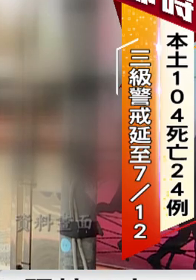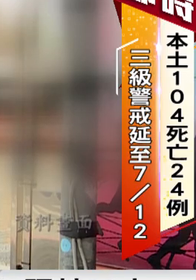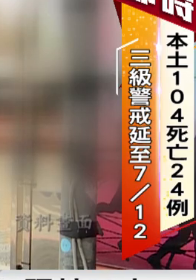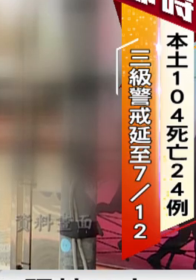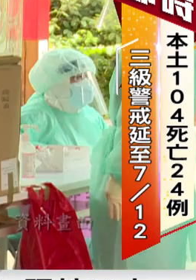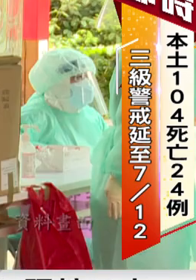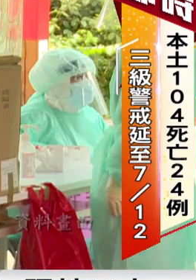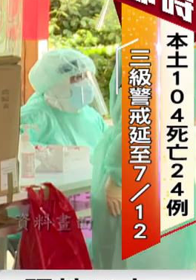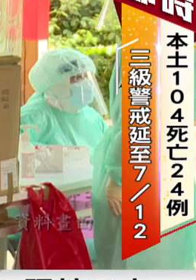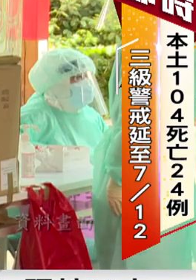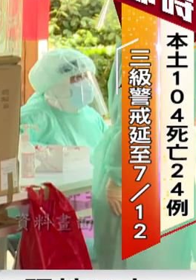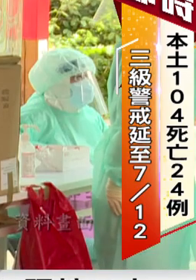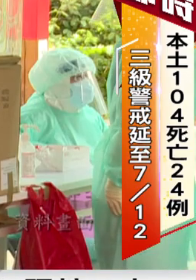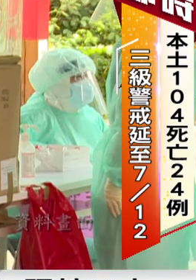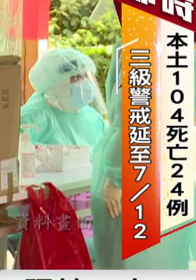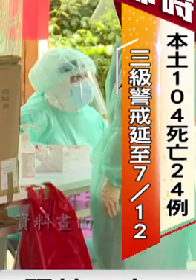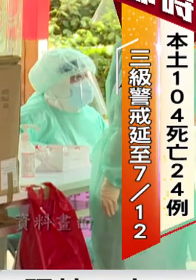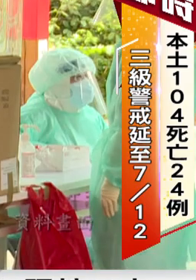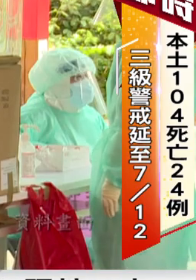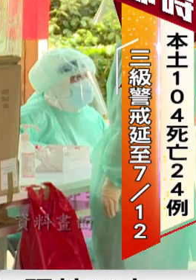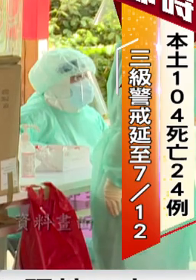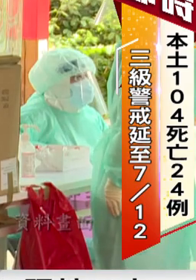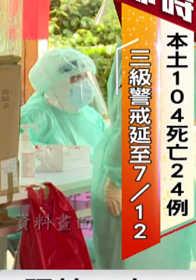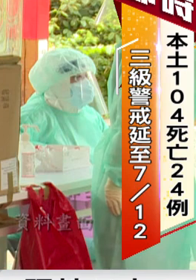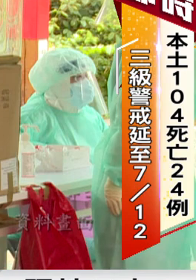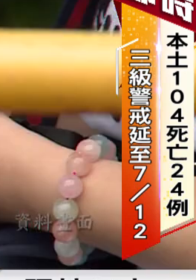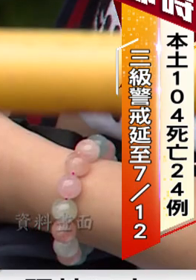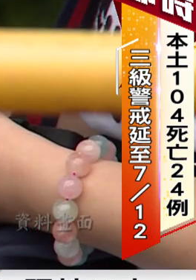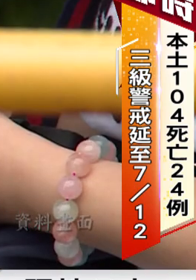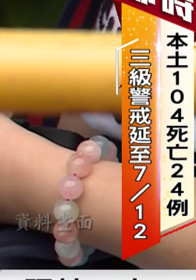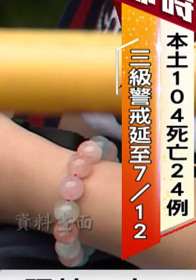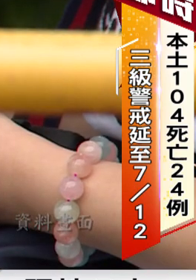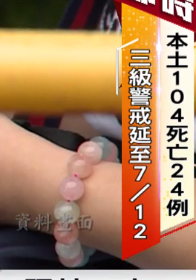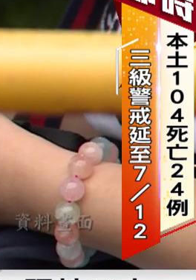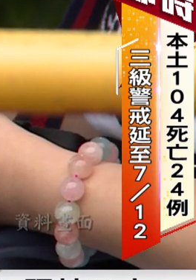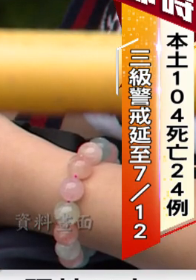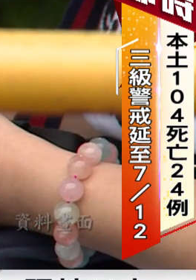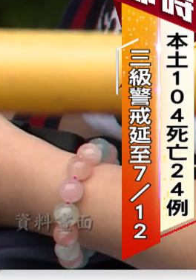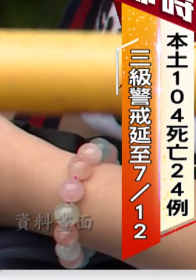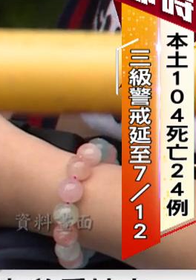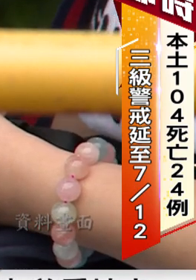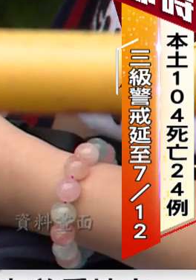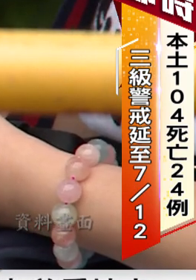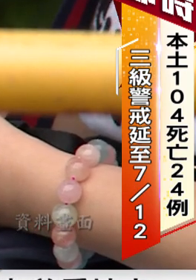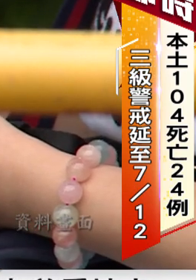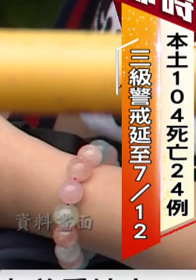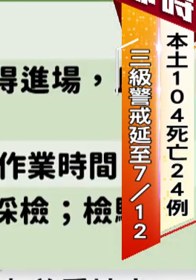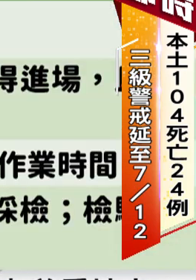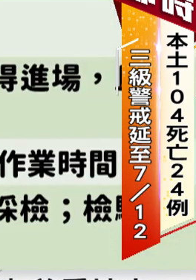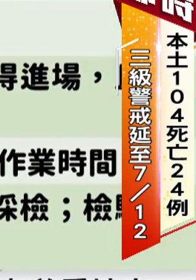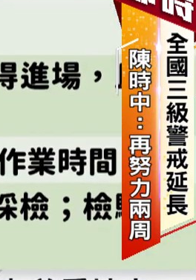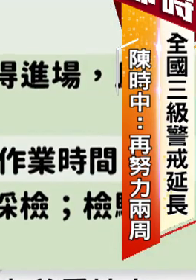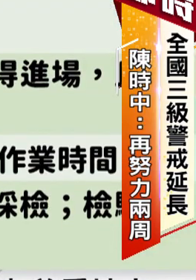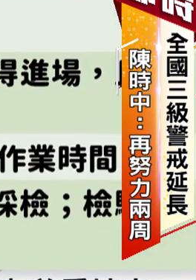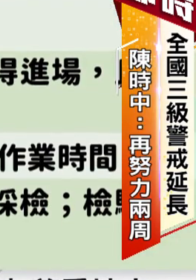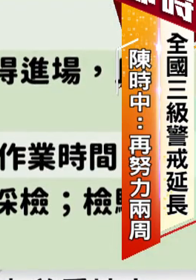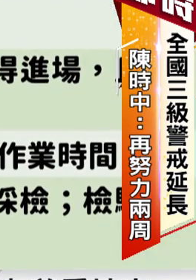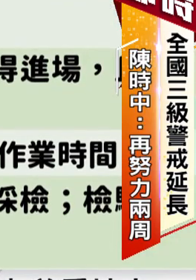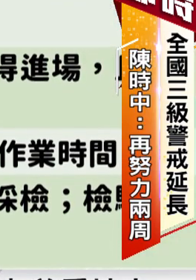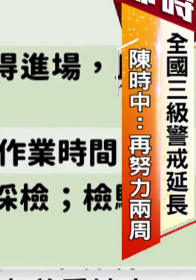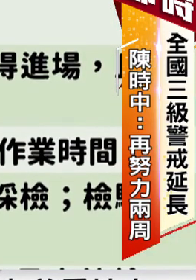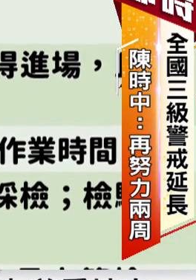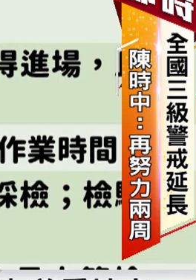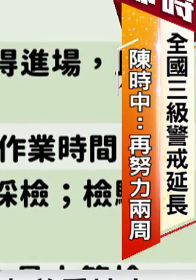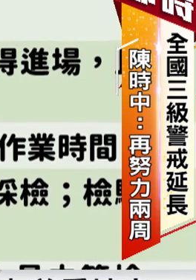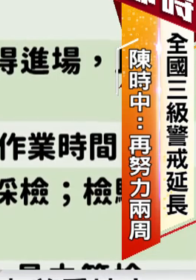晨全数快筛完毕，拿出数据要大家别担心。不过中央可不敢大意，指挥官陈时中提出市场6大防